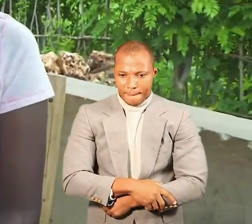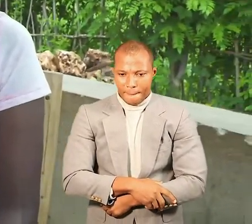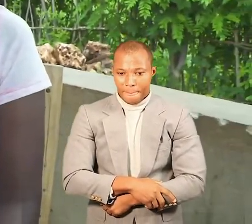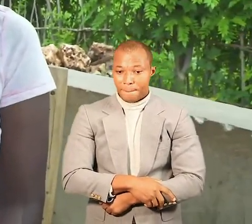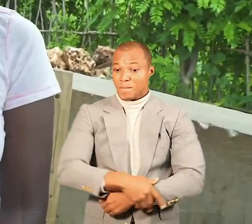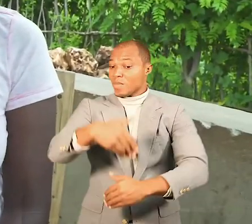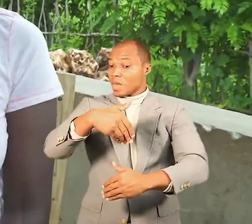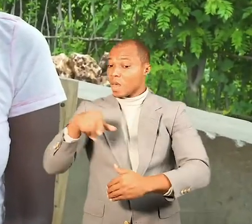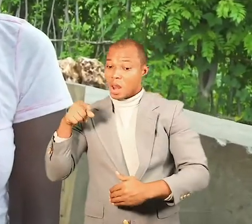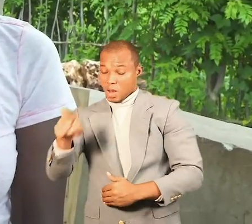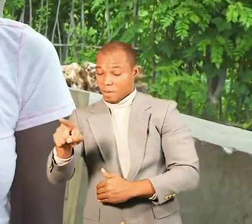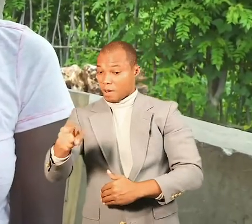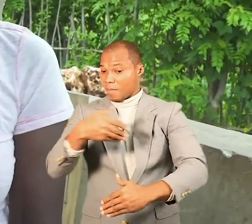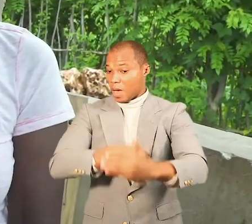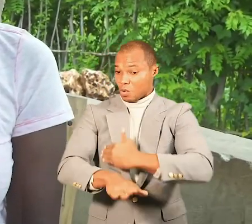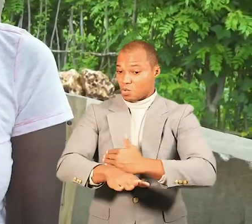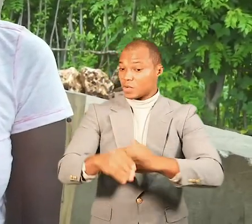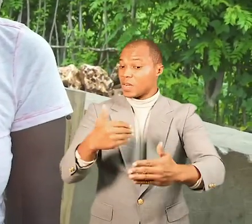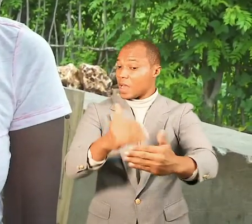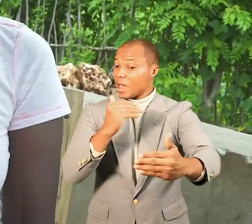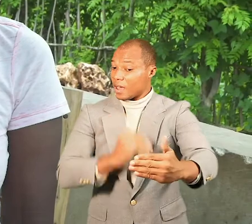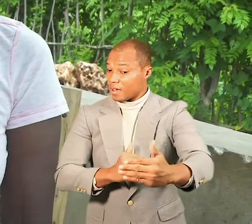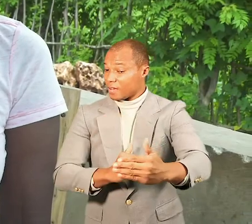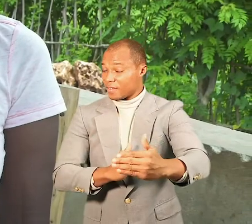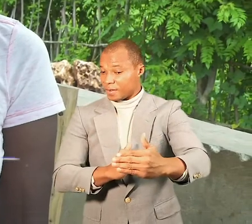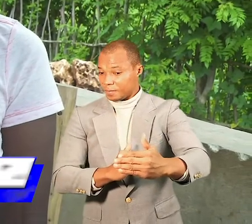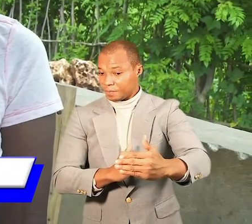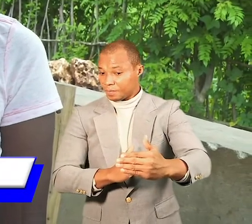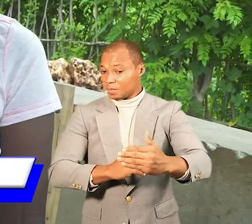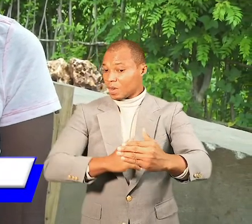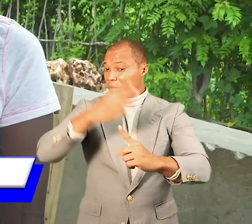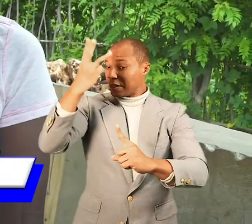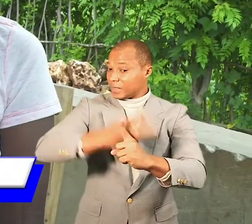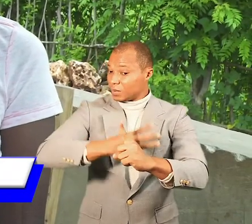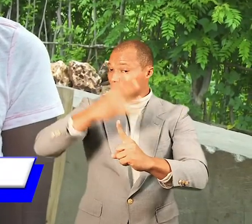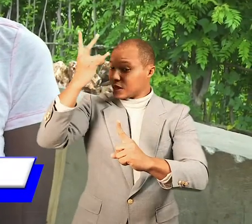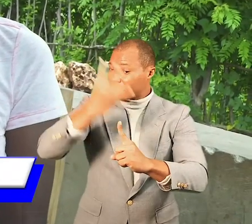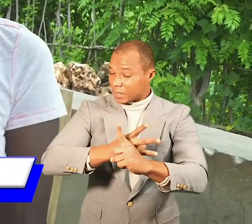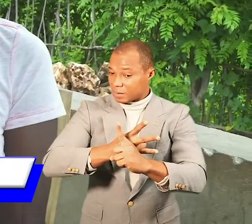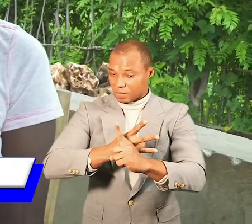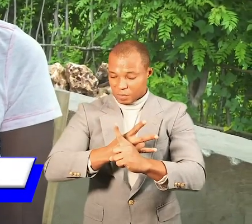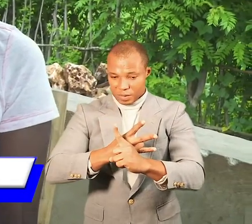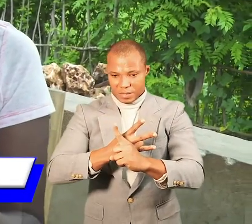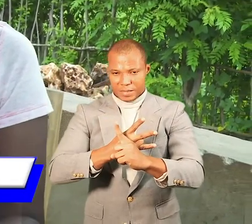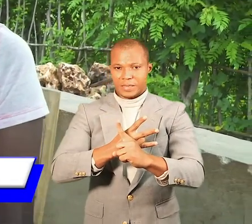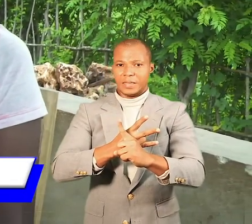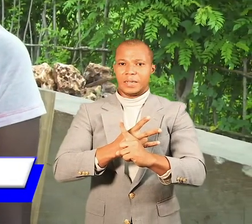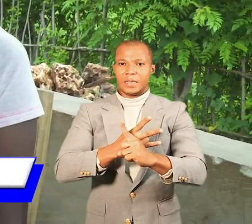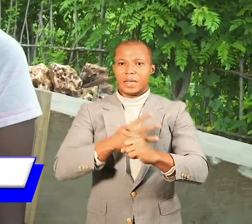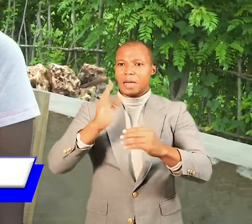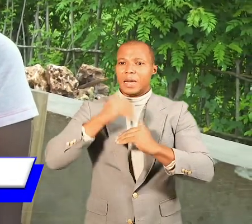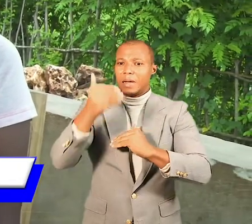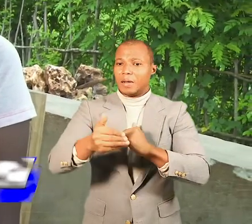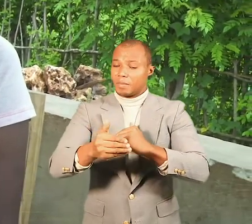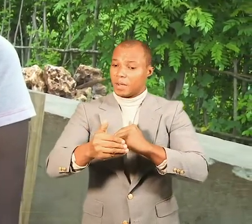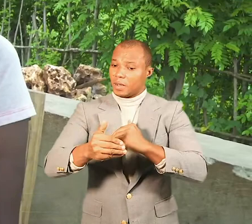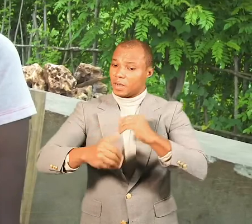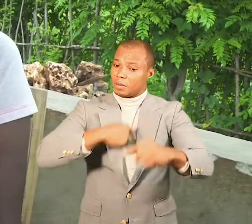avant l'air, je suis venu 6 mois, je suis venu 7 mois. Je suis venu là même. bien mauvaise m'a passé sur